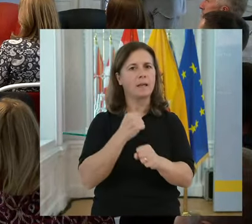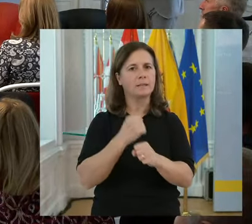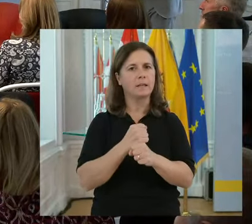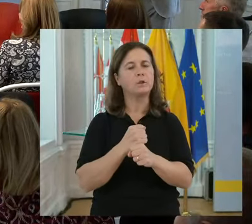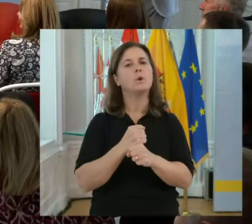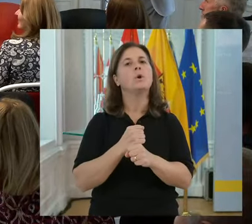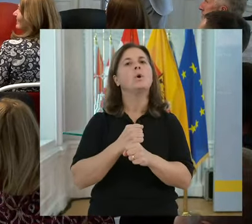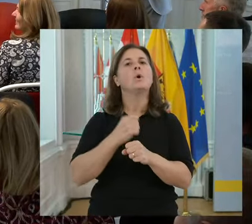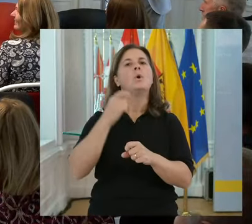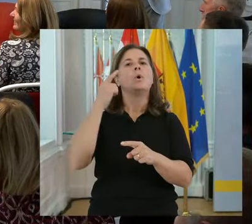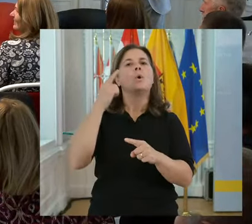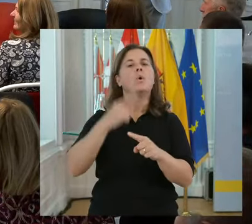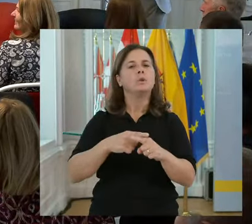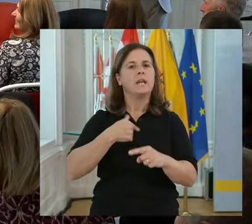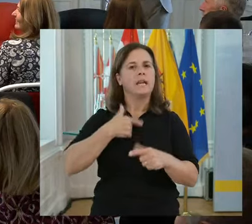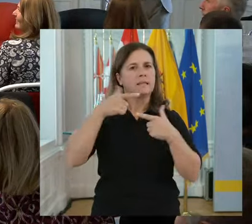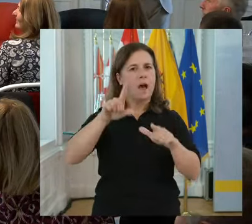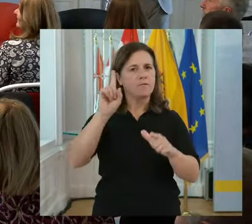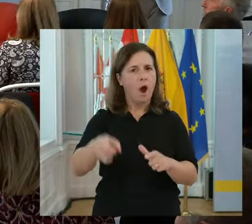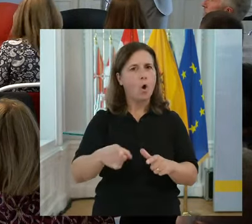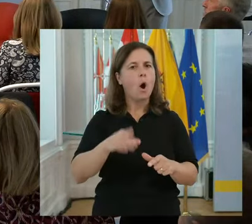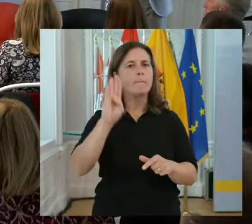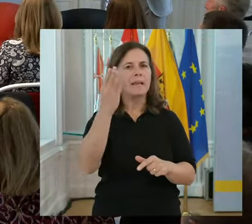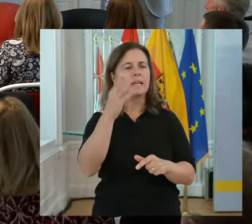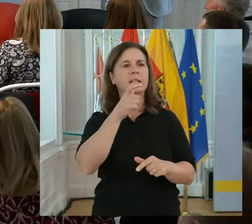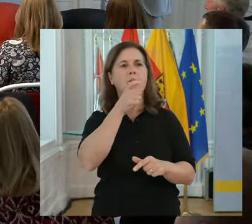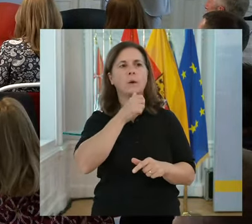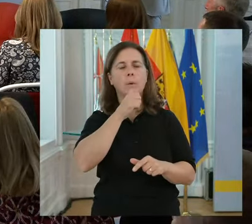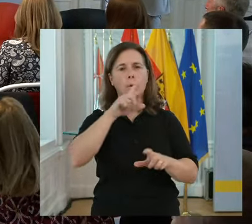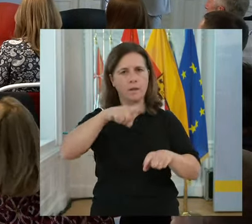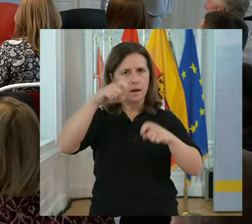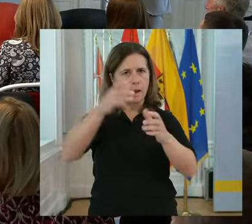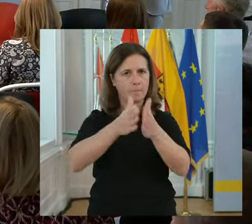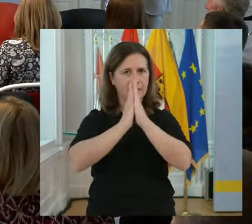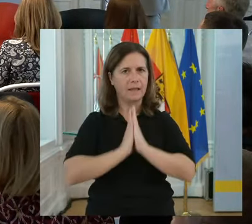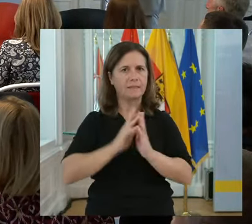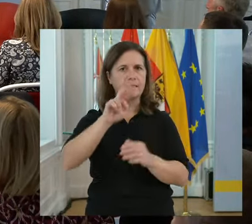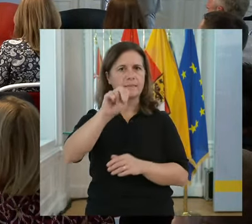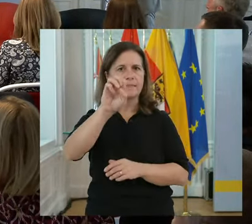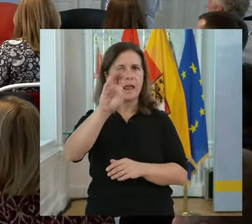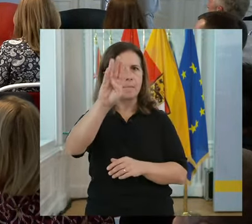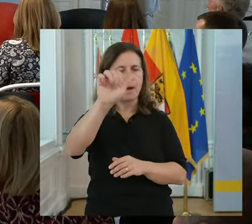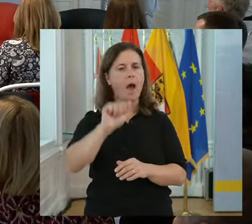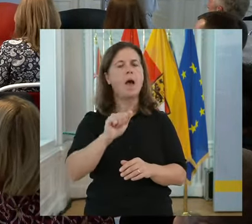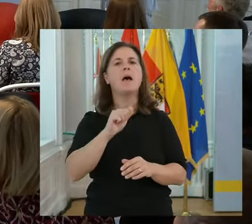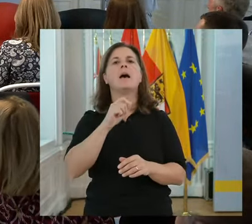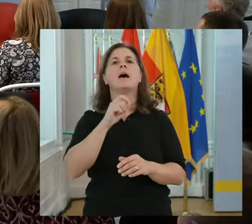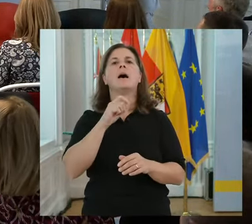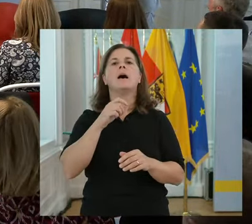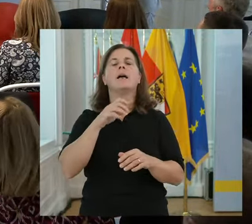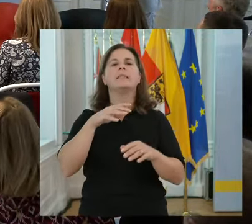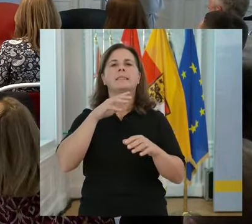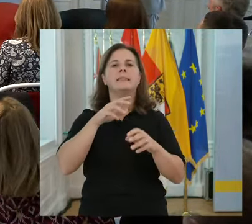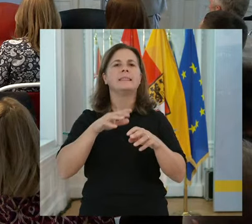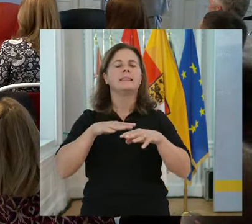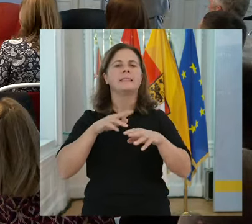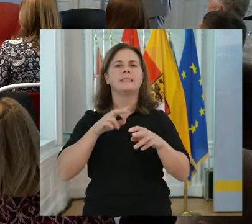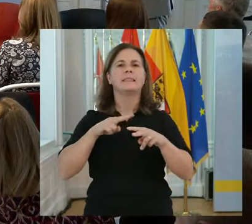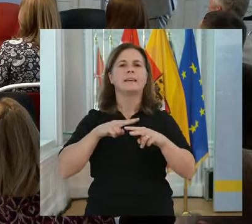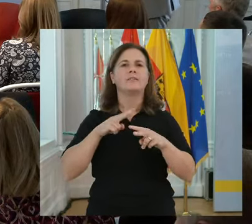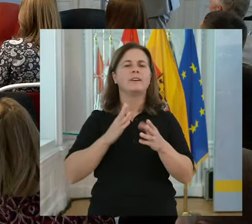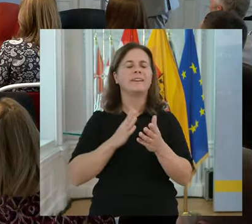GmbH arbeiten. Und ich darf auch Brigitte Grünanger zu mir bitten vom NEBA, dem Netzwerk Berufliche Arbeitsassistenz für